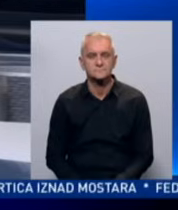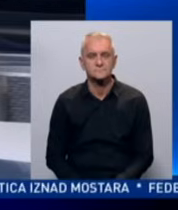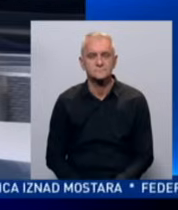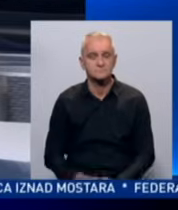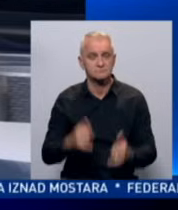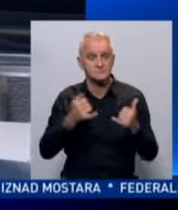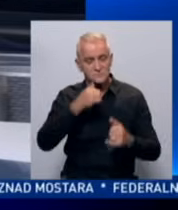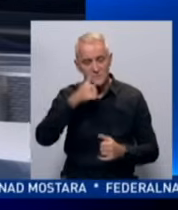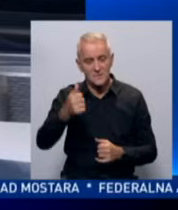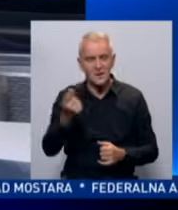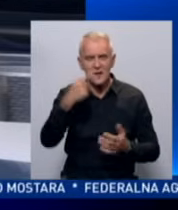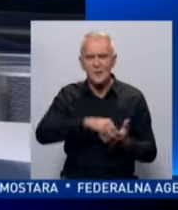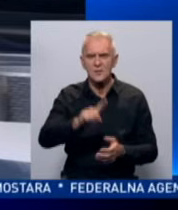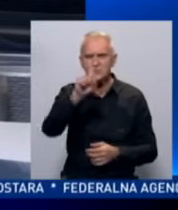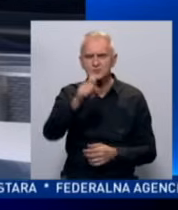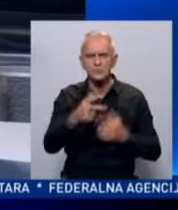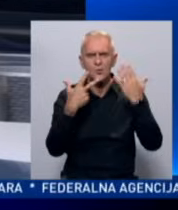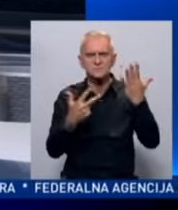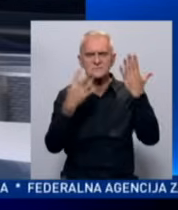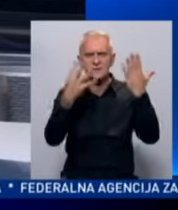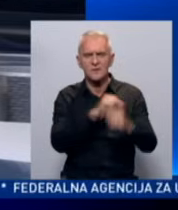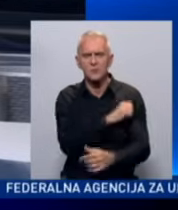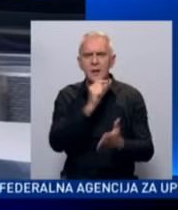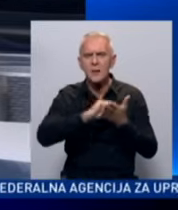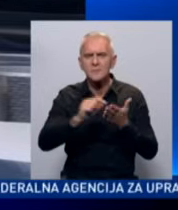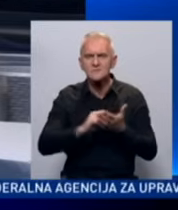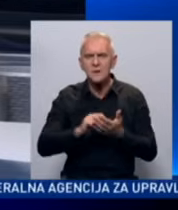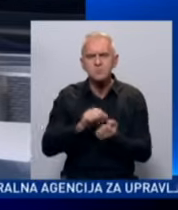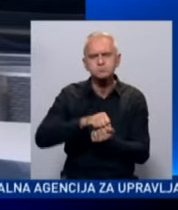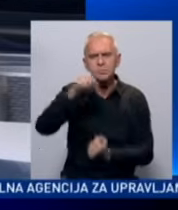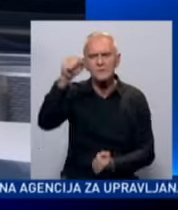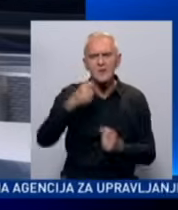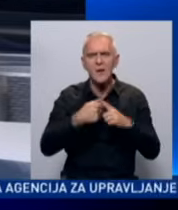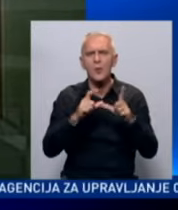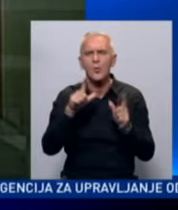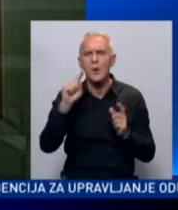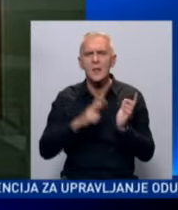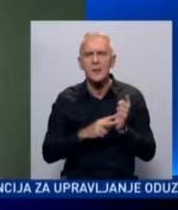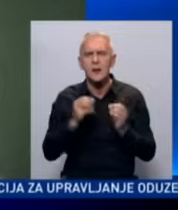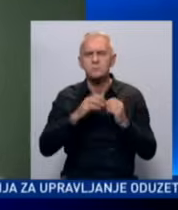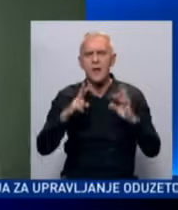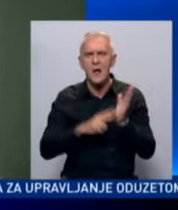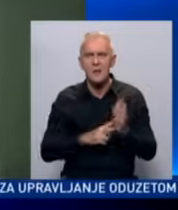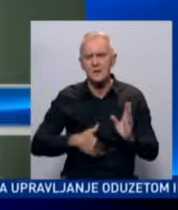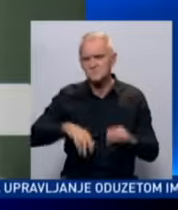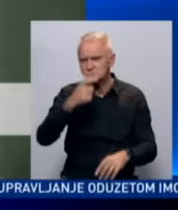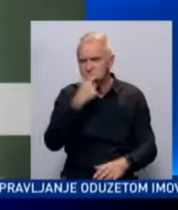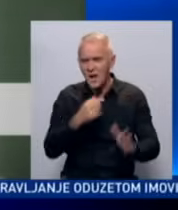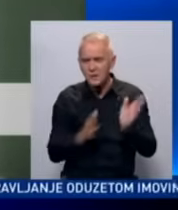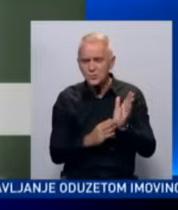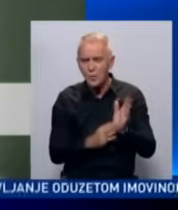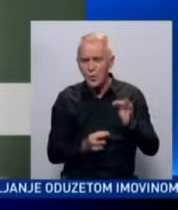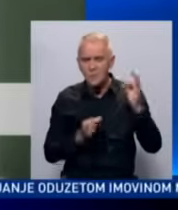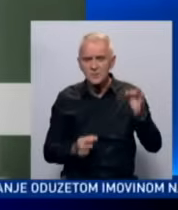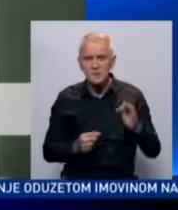Na današnji dan 1189. godine napisana je Povelja Kulina Bana, najstariji očuvani dokument koji svjedoči o